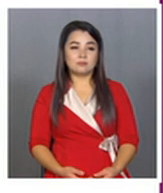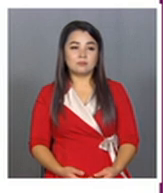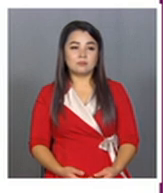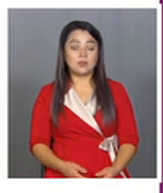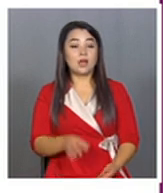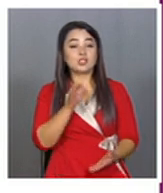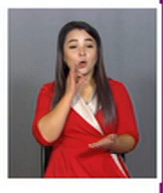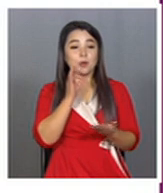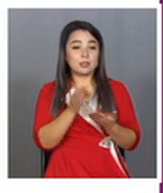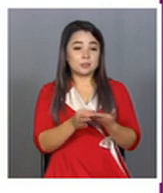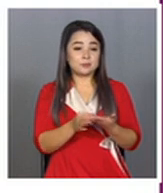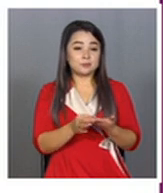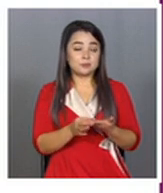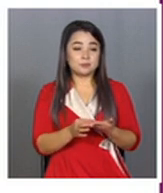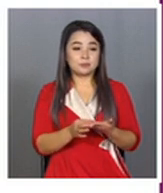Жауабы.